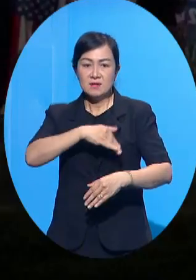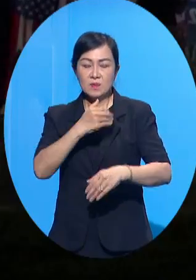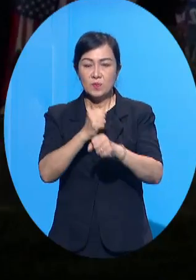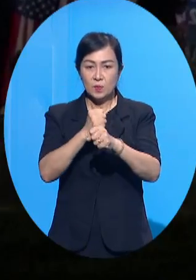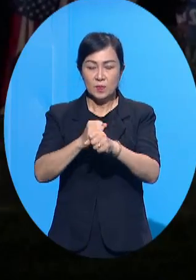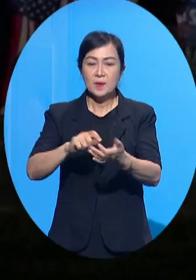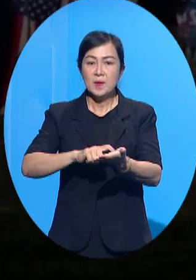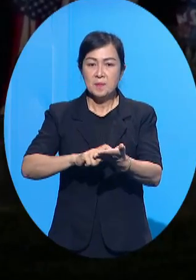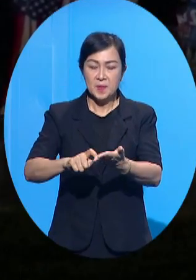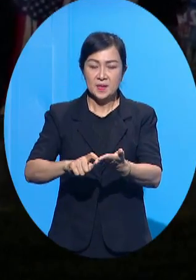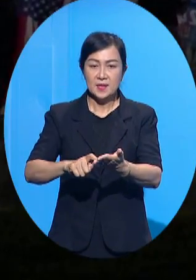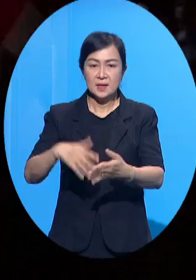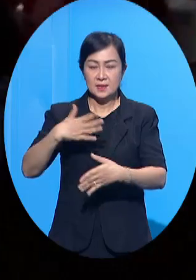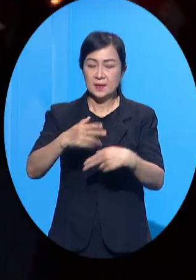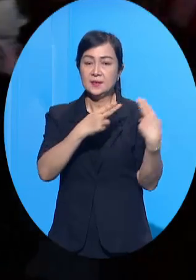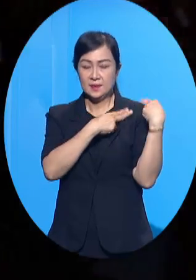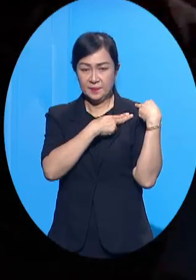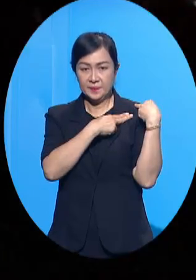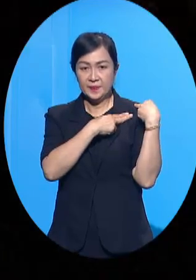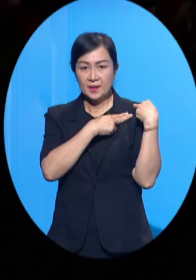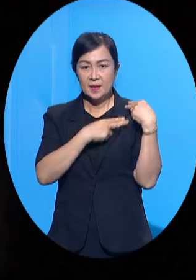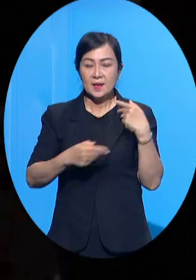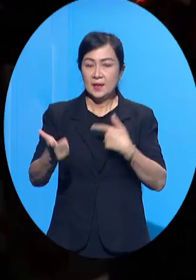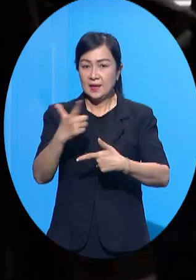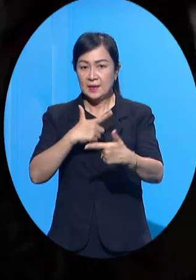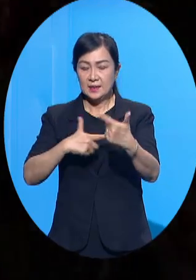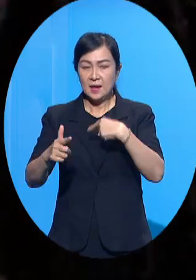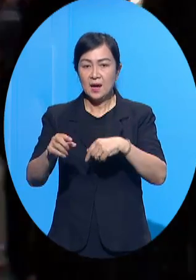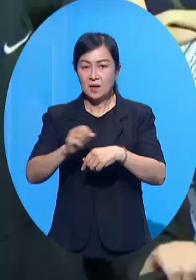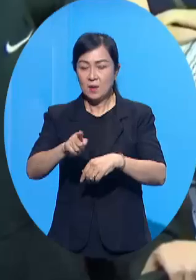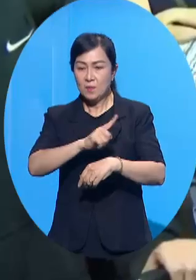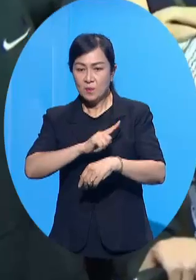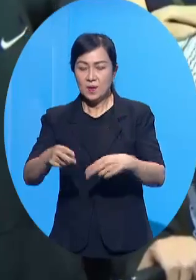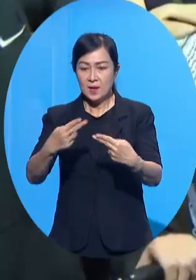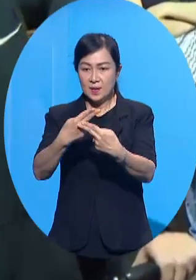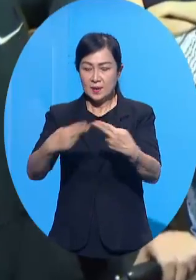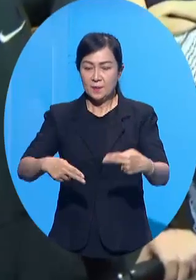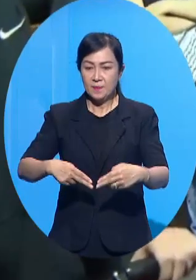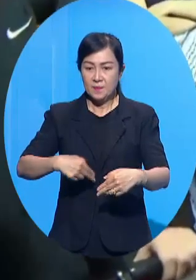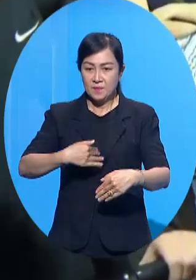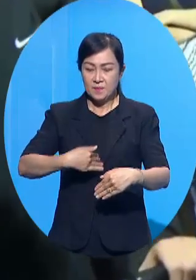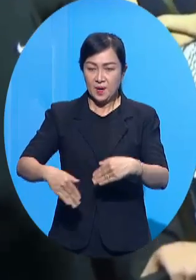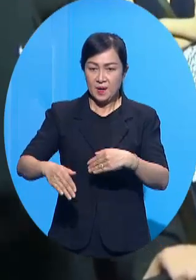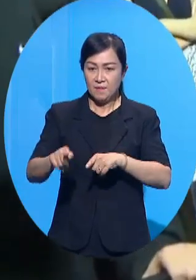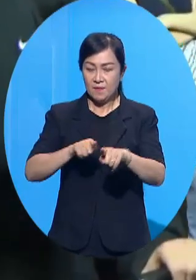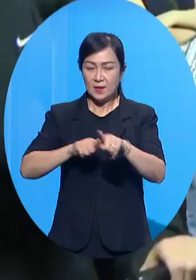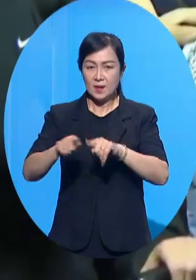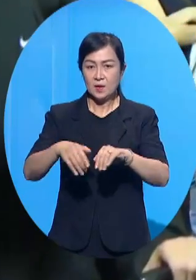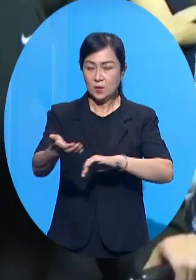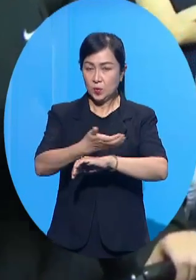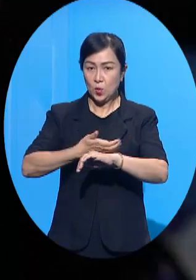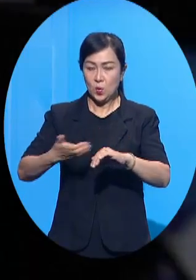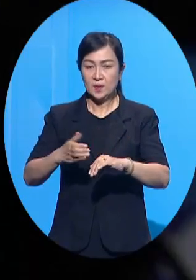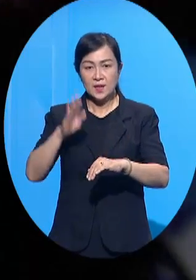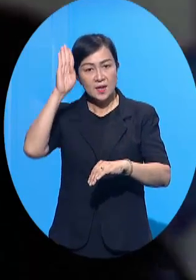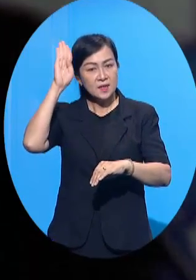do người Mỹ gốc Phi gốc Latin đảm nhiệm đồng thời tái khẳng định sẽ không ký lệnh cấm phá thai trên toàn quốc nếu đắc cử đối với lời